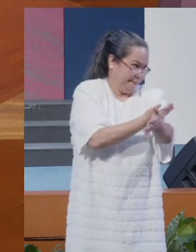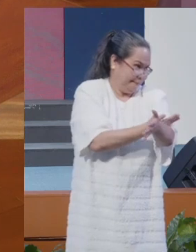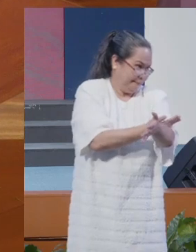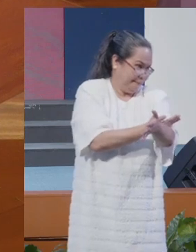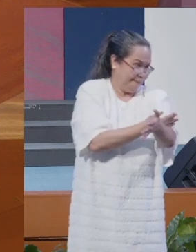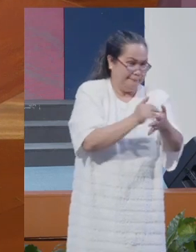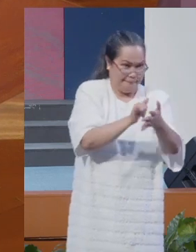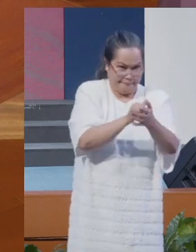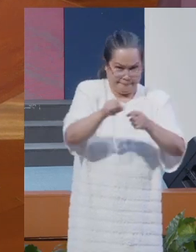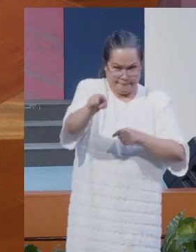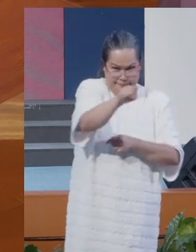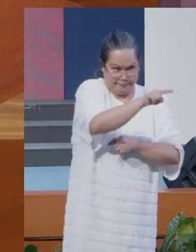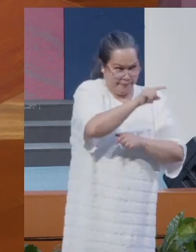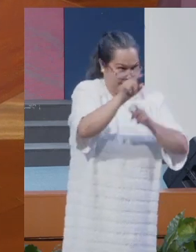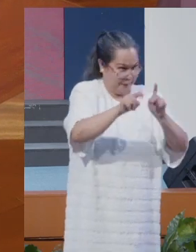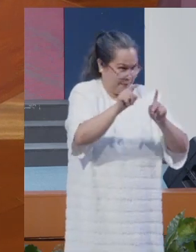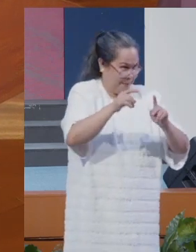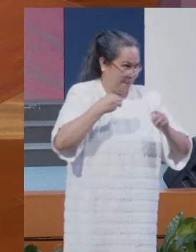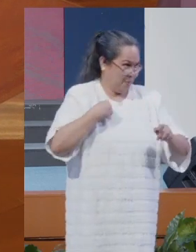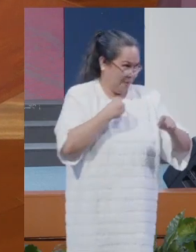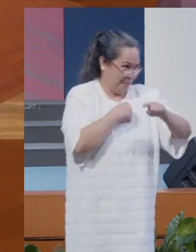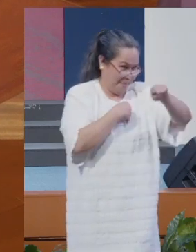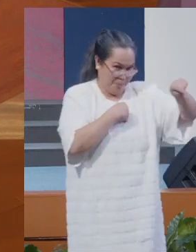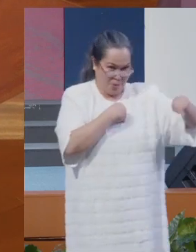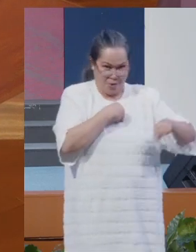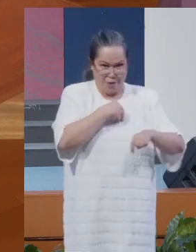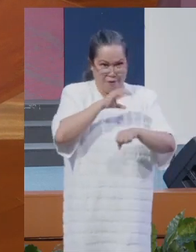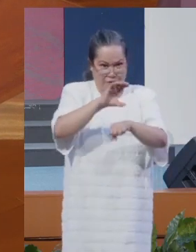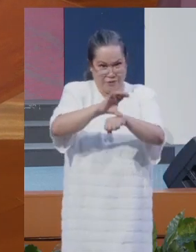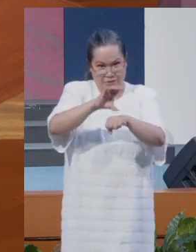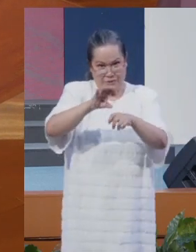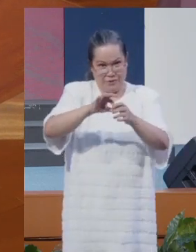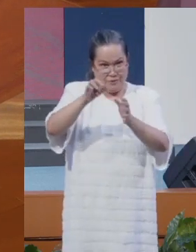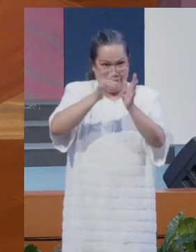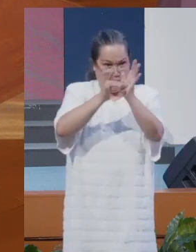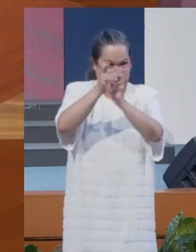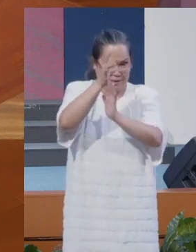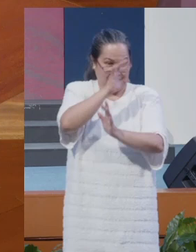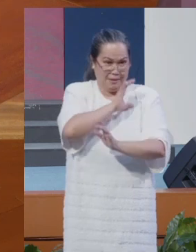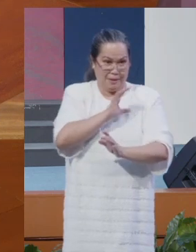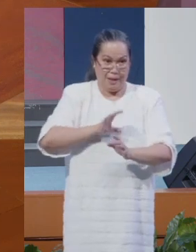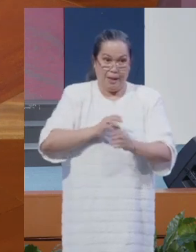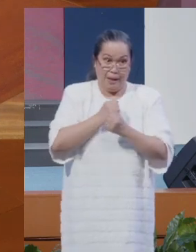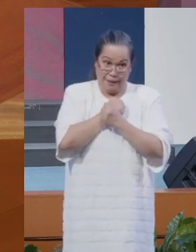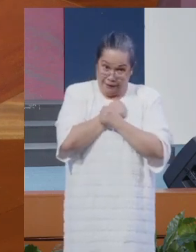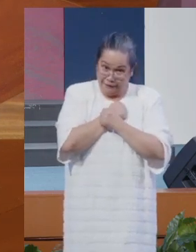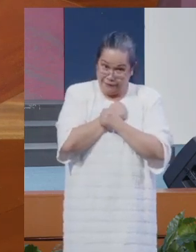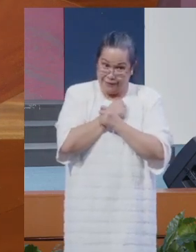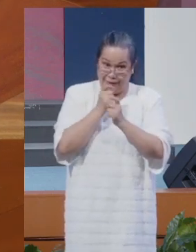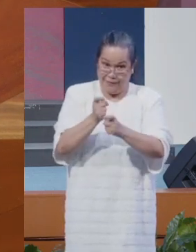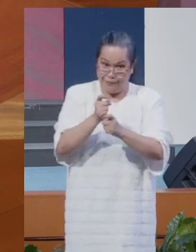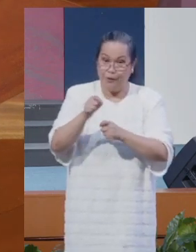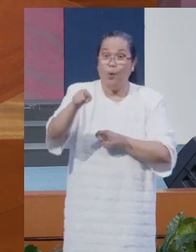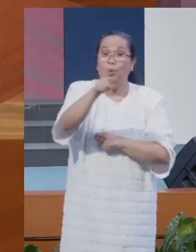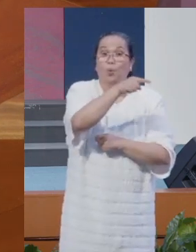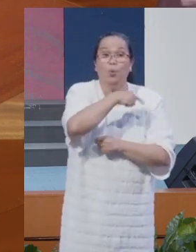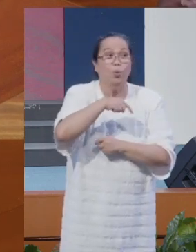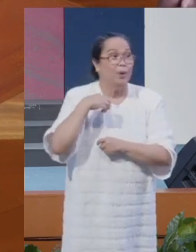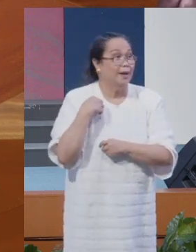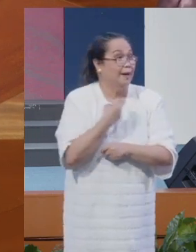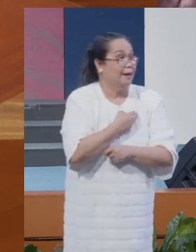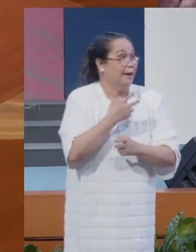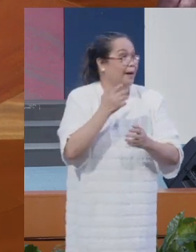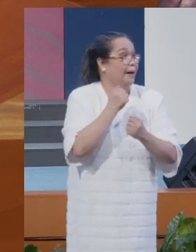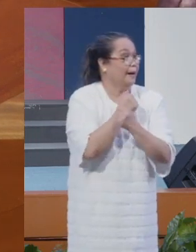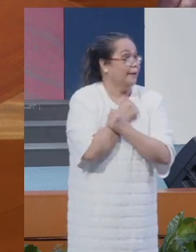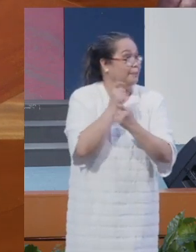ang mga mananampalataya at miyembro ng kanyang iglesia. Napakagandang love gift. Napakagandang larawan. Ang larawan ng